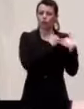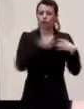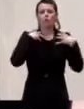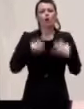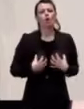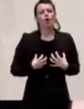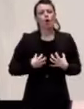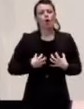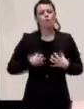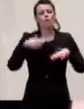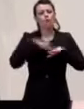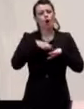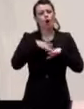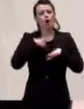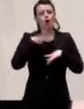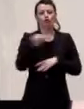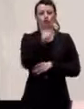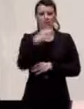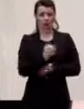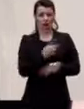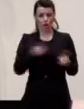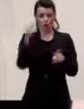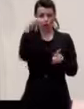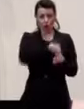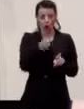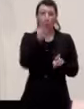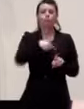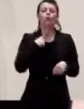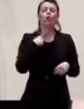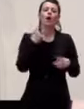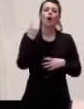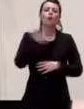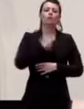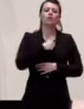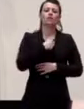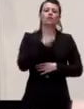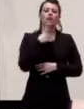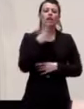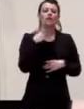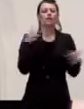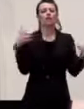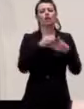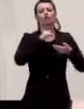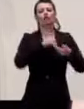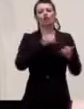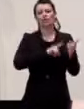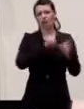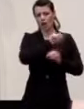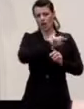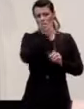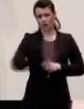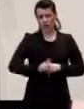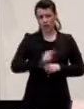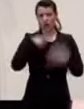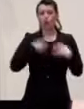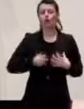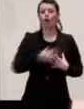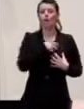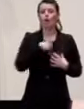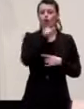dell'ospedale Sacco e presidente della Società Italiana Pneumologi della Lombardia, la dottoressa Luciana Bevilacqua, che è